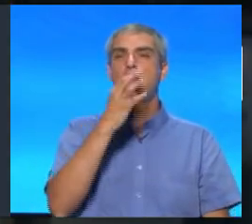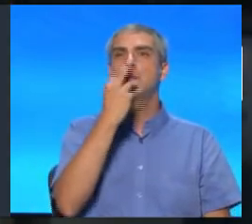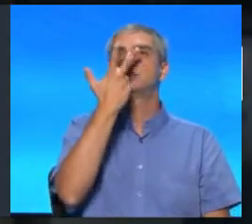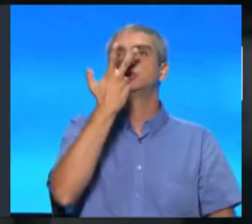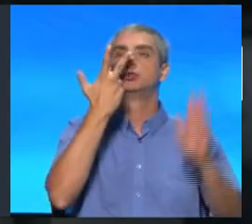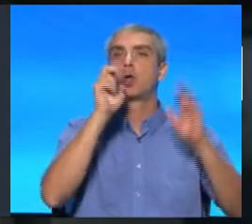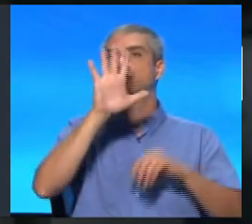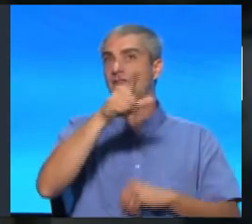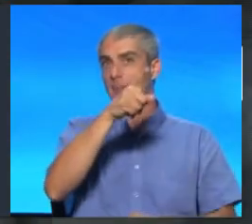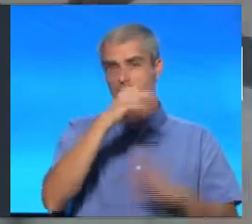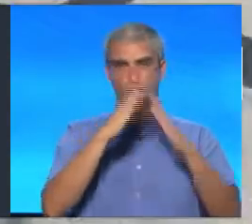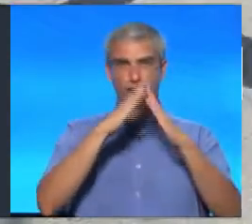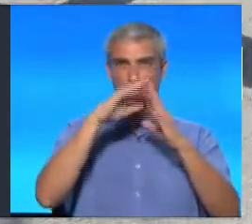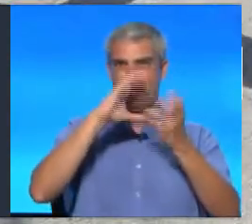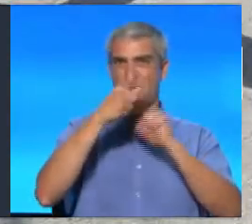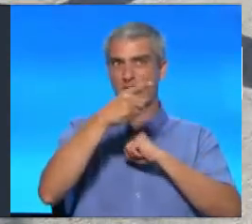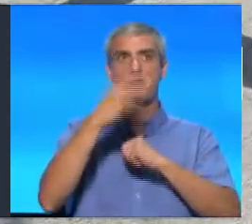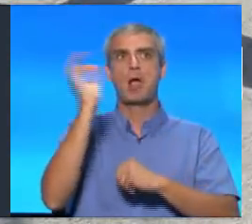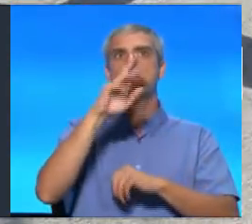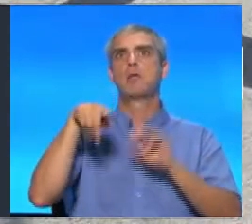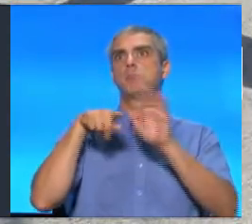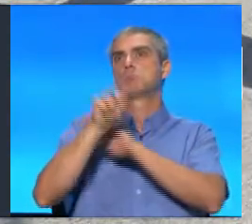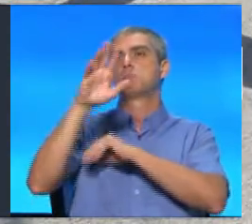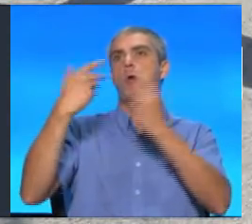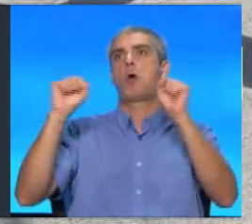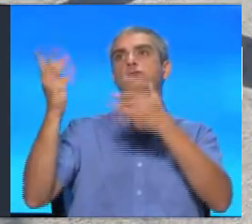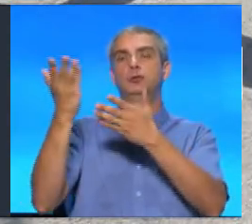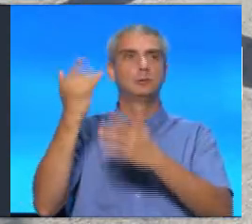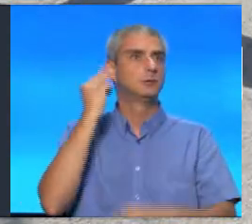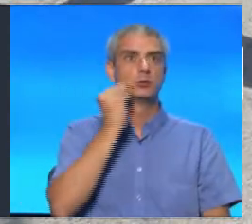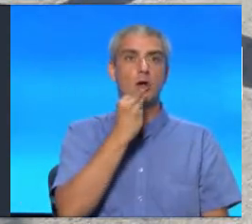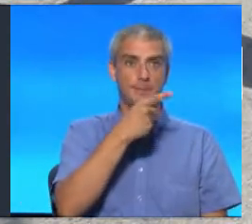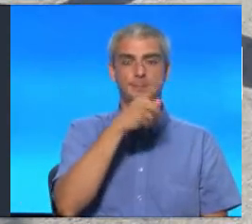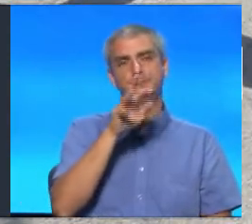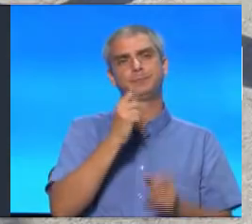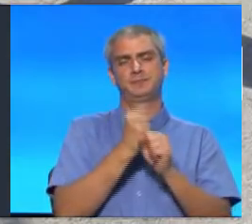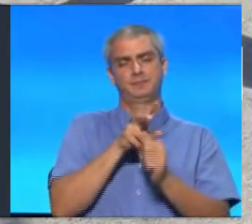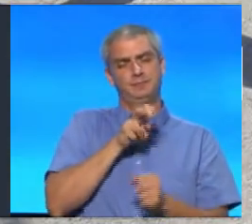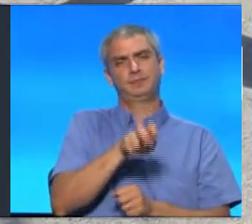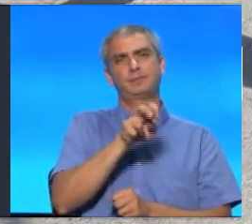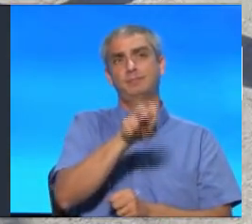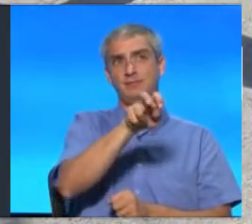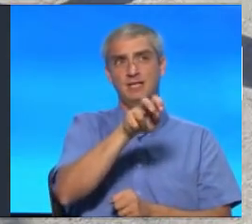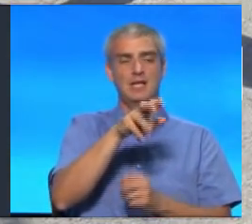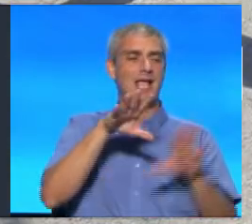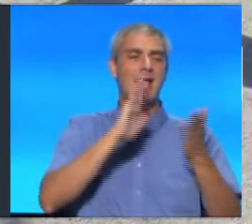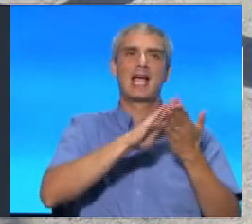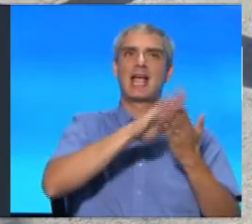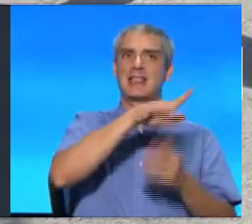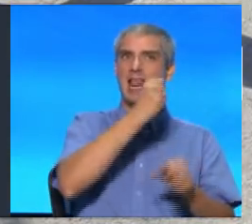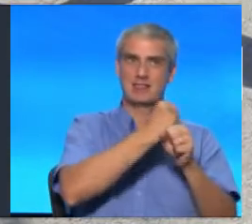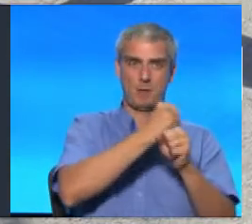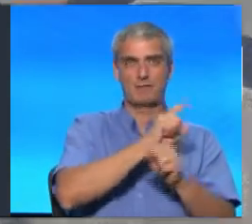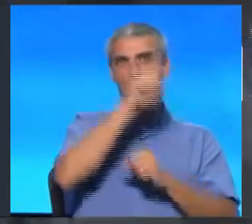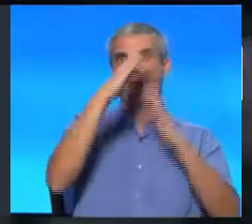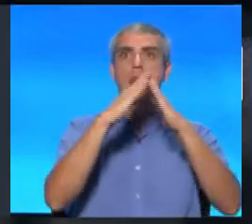תושבת מג'ד אל קרום, עדיין מסתובב חופשי. זה קרה בשעות הצהריים, כאשר מנה עשתה דרך קצרה ברגל מגן הילדים שהיא עבדה בו אל